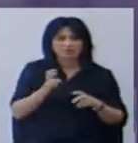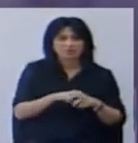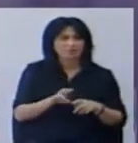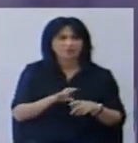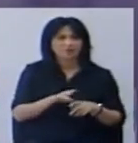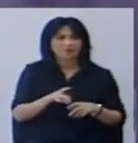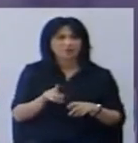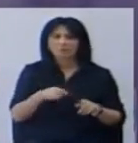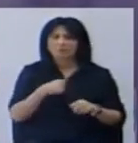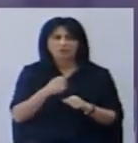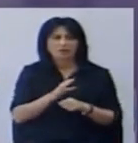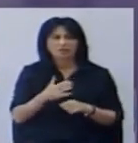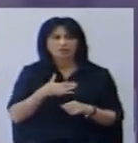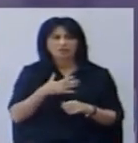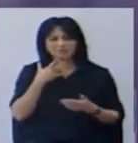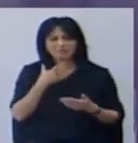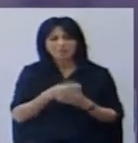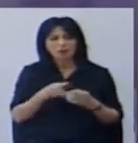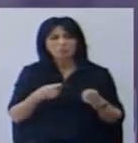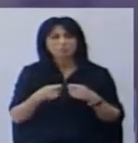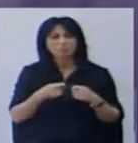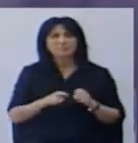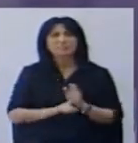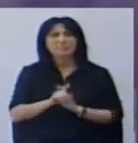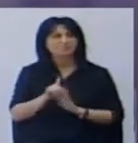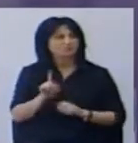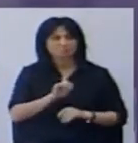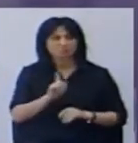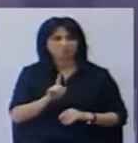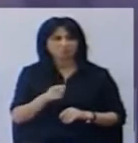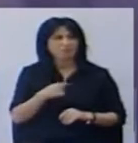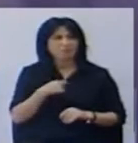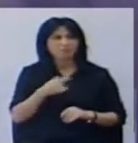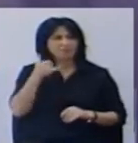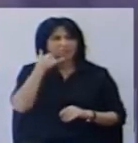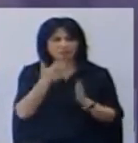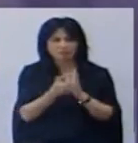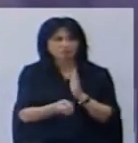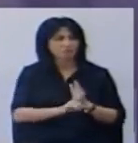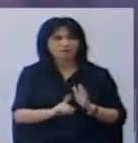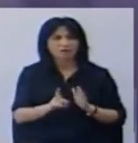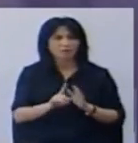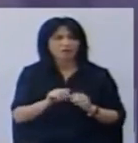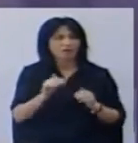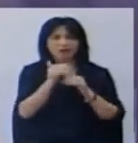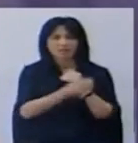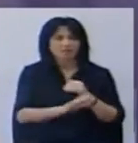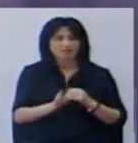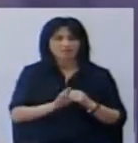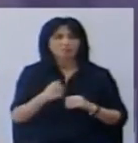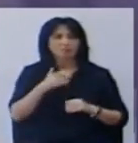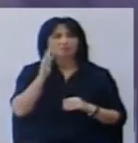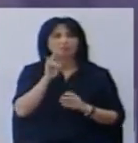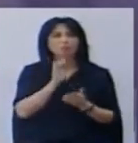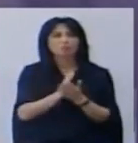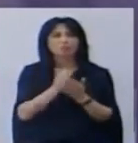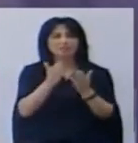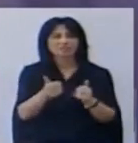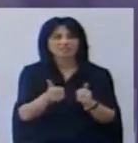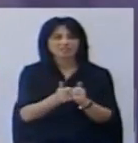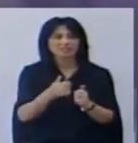ვერ გაიგებთ იმას, რომ მე ჩემი საკუთარი ბიზნესი წამოვიწყე. მე არ გავთიშავ ტელეფონს და არ დაგემალებით. მე ვიქნები მუდამ